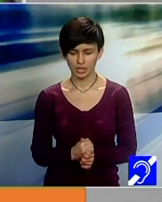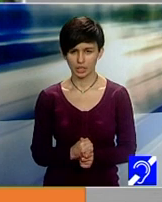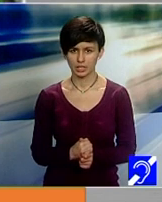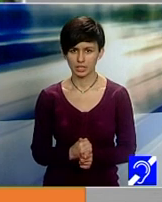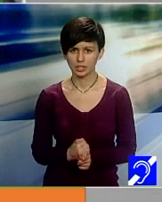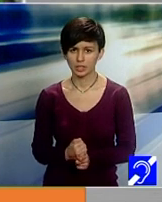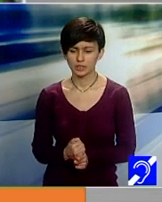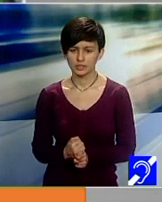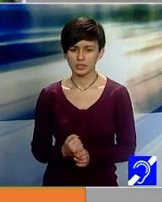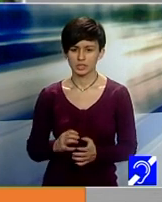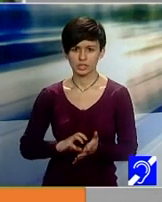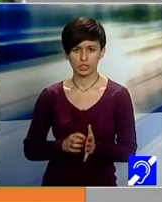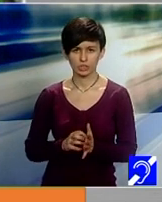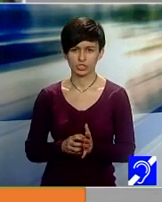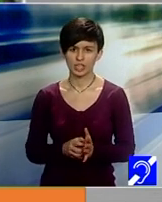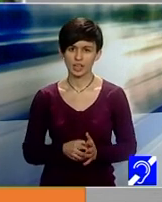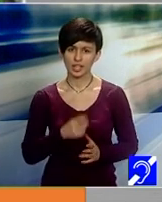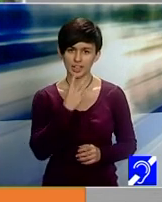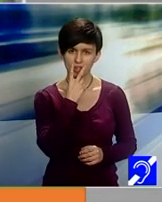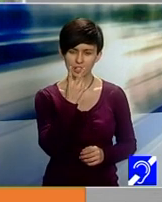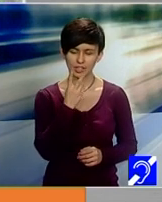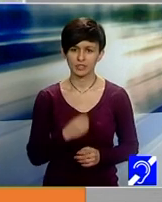îți lasă gura apă numai când le vezi, când o rupi în două.